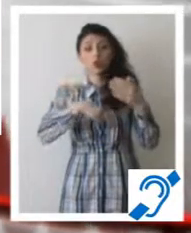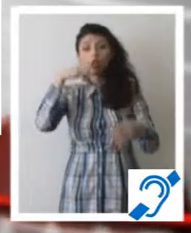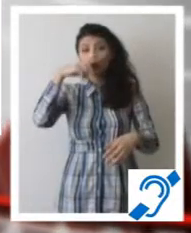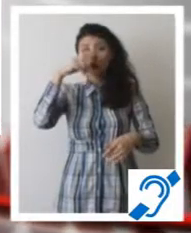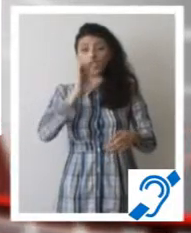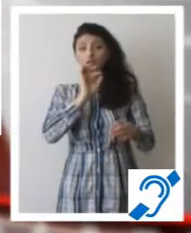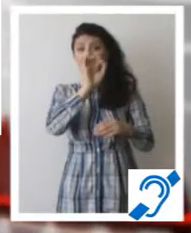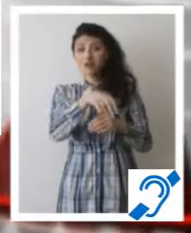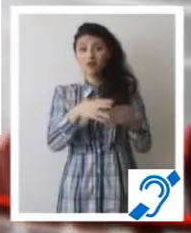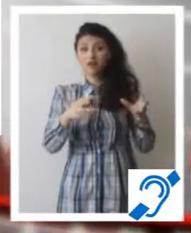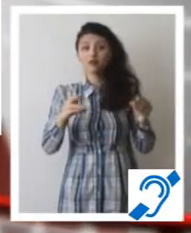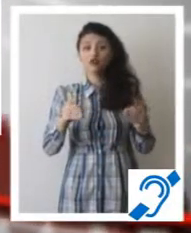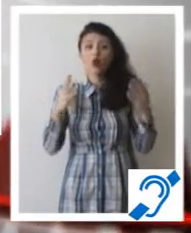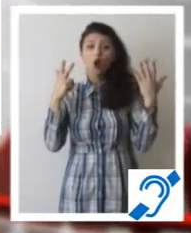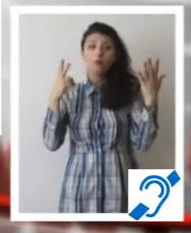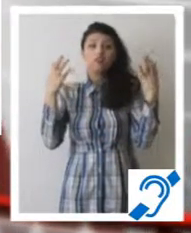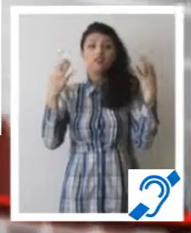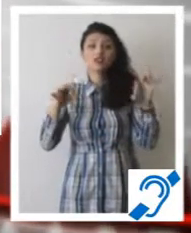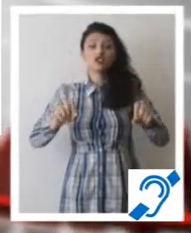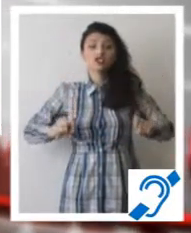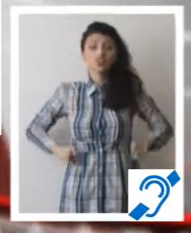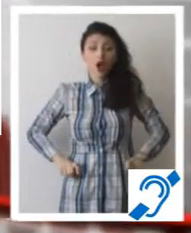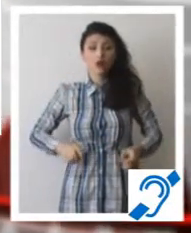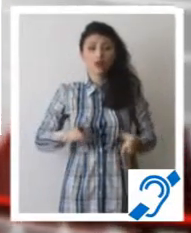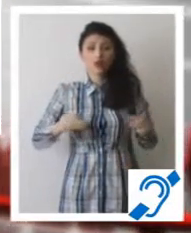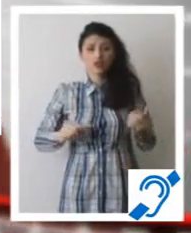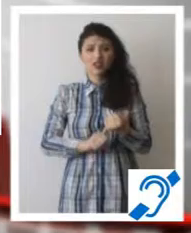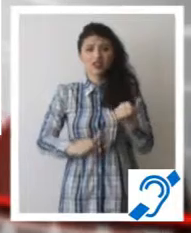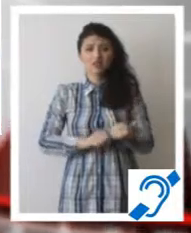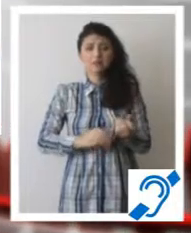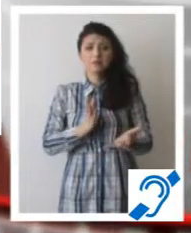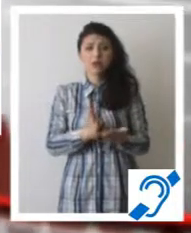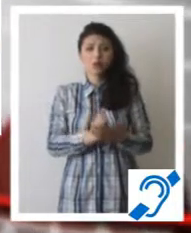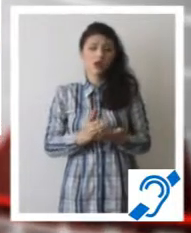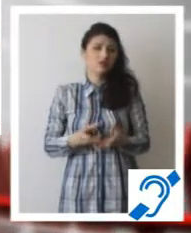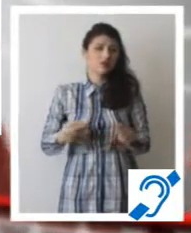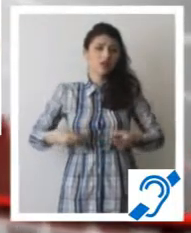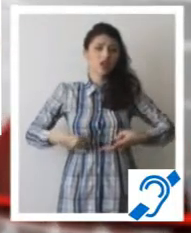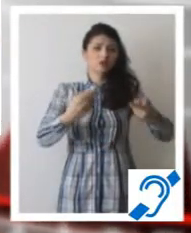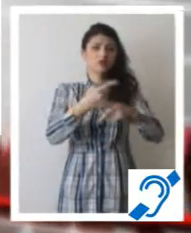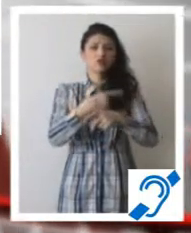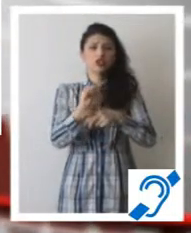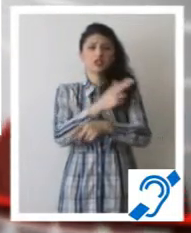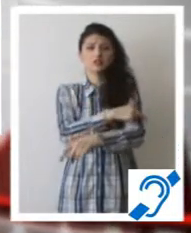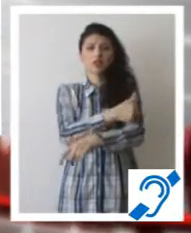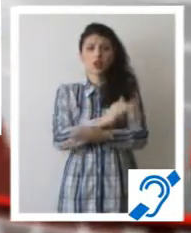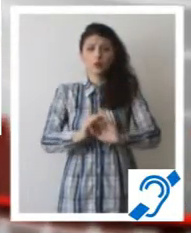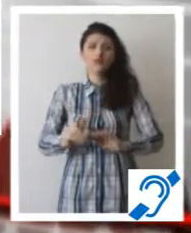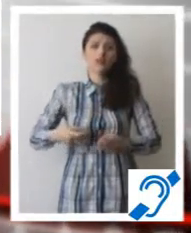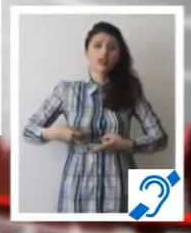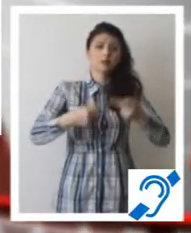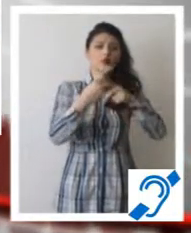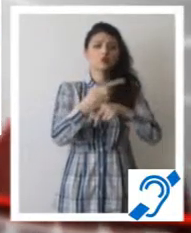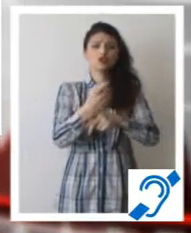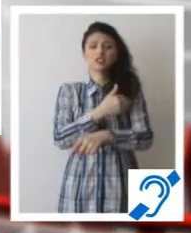în care a vomat și a avut chiar și 8-10 scaune pe zi, fetița s-a deshidratat masiv și a ajuns la urgența Spitalului de Pediatrie Pitești, după care a fost trimisă